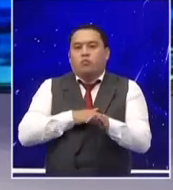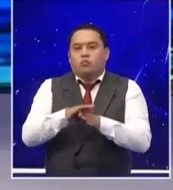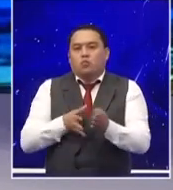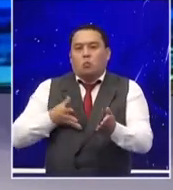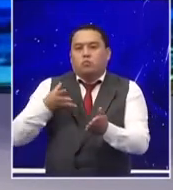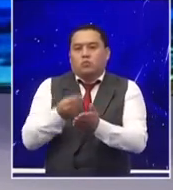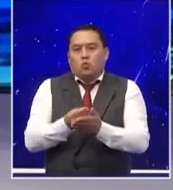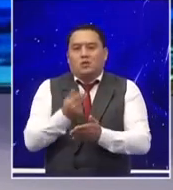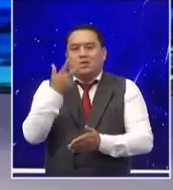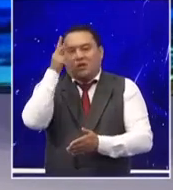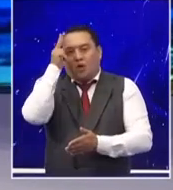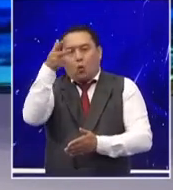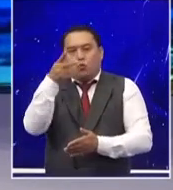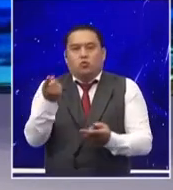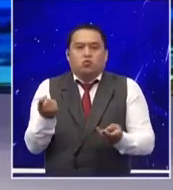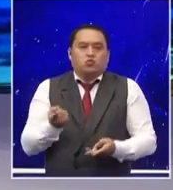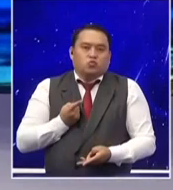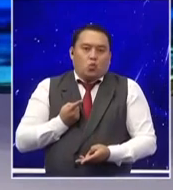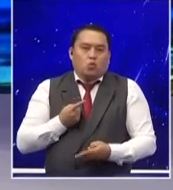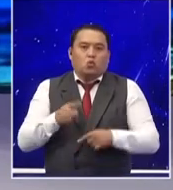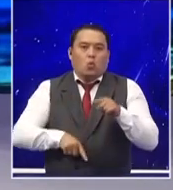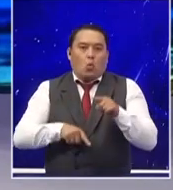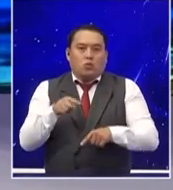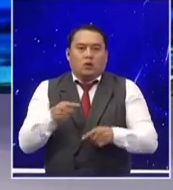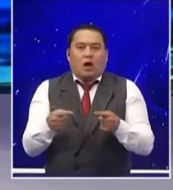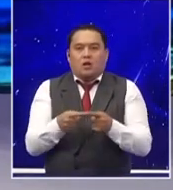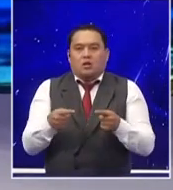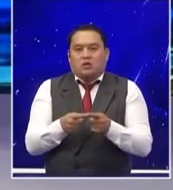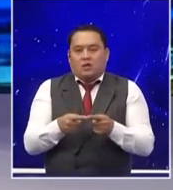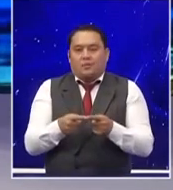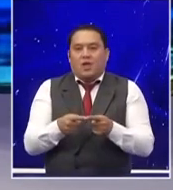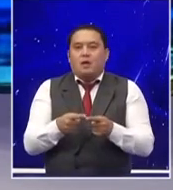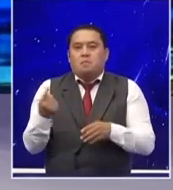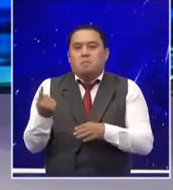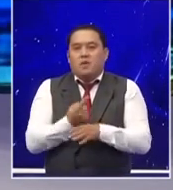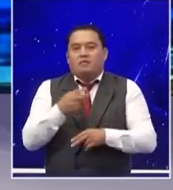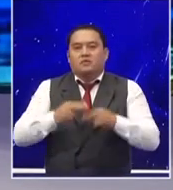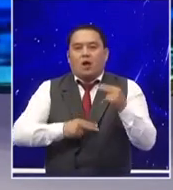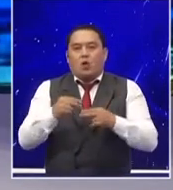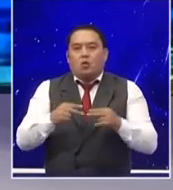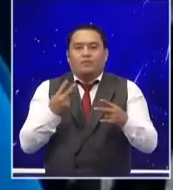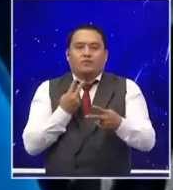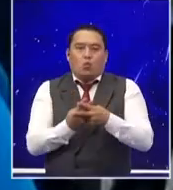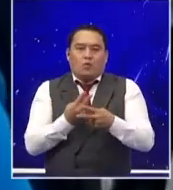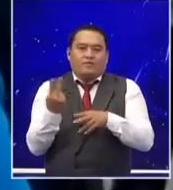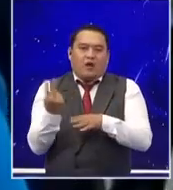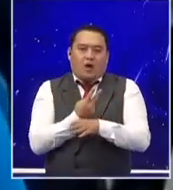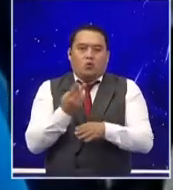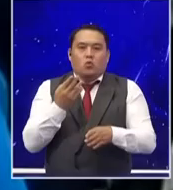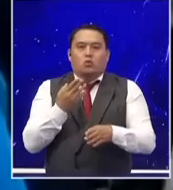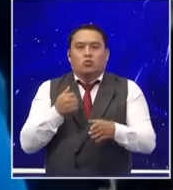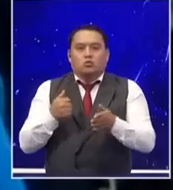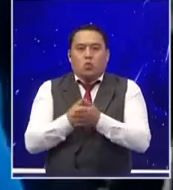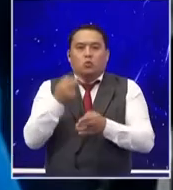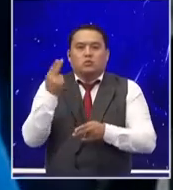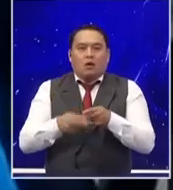предоплату но уже три года вынуждены ютиться у родственников или арендовать жилую площадь 1 застройщик сидит в тюрьме 2 и рад бы довести